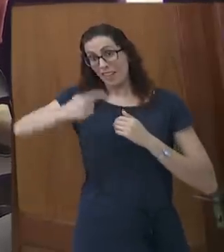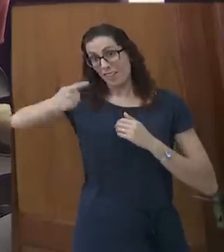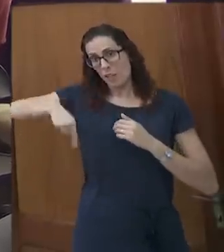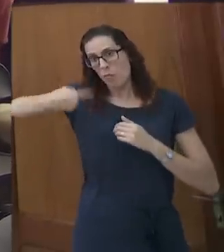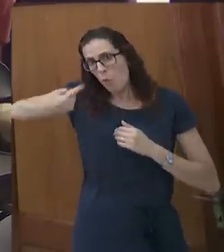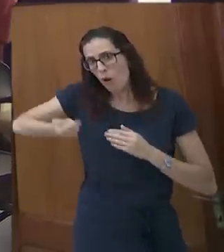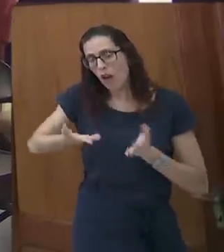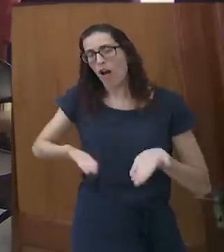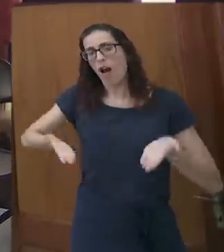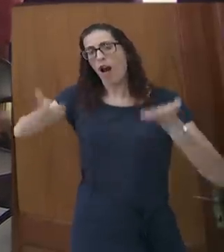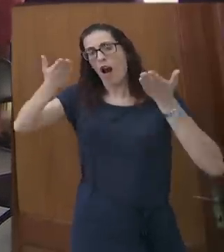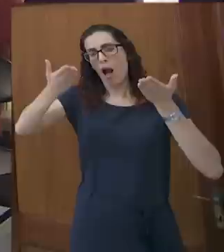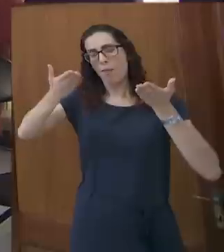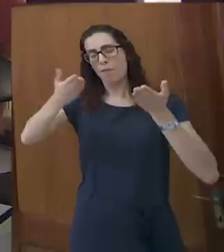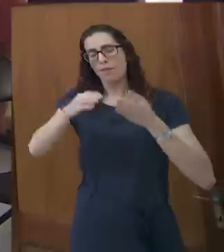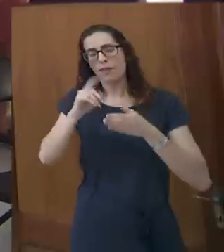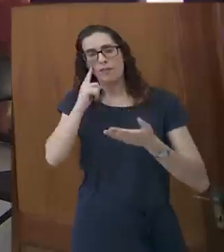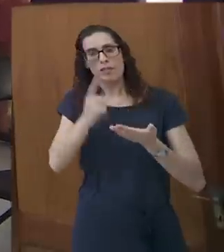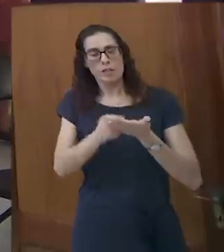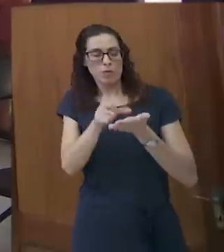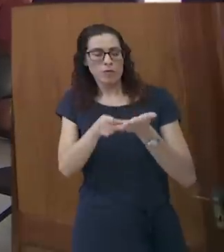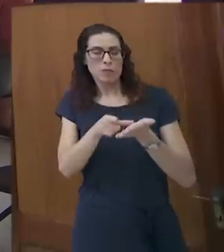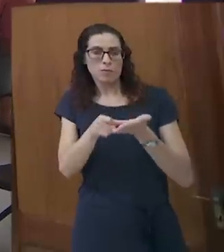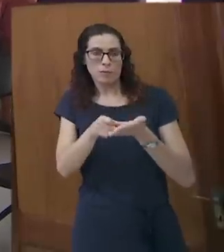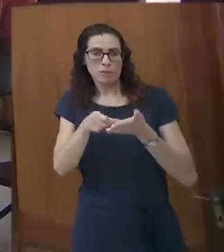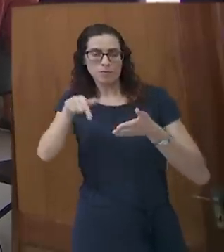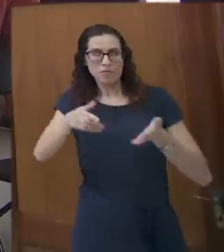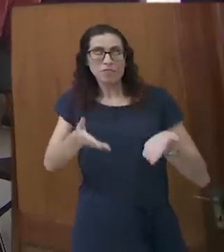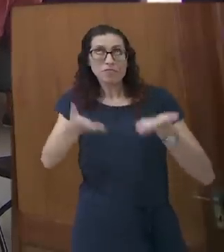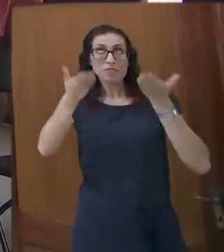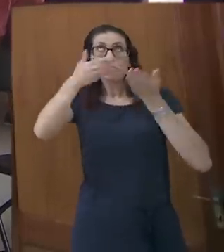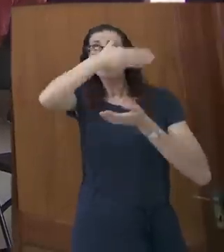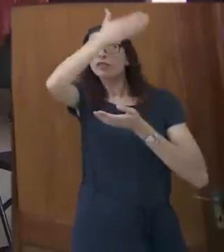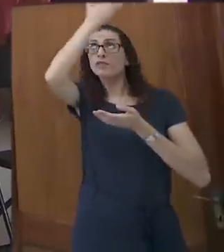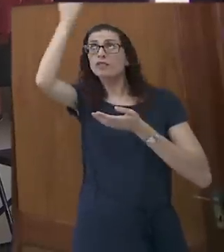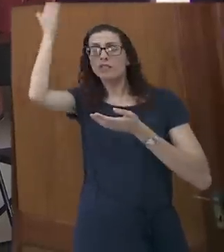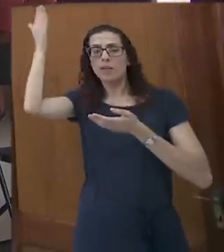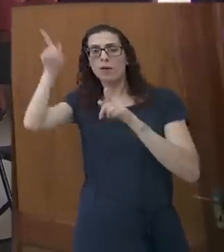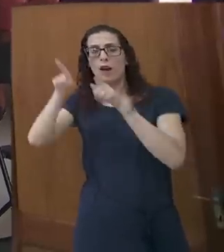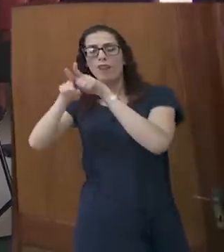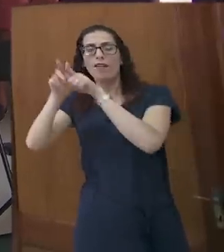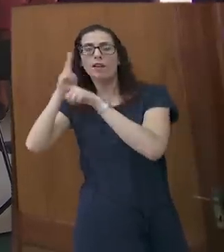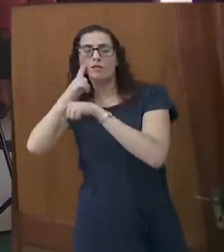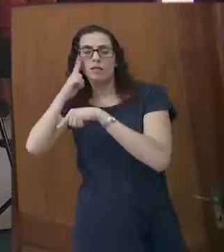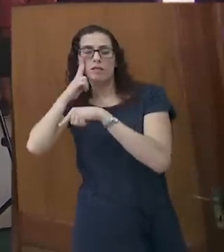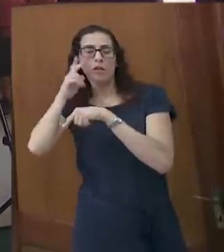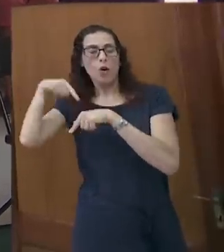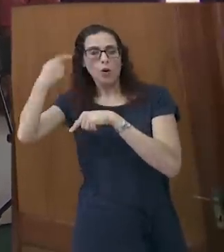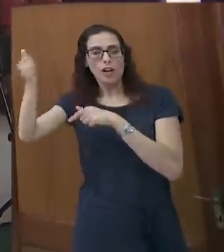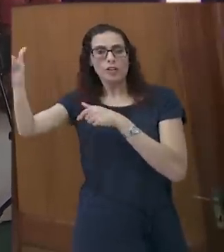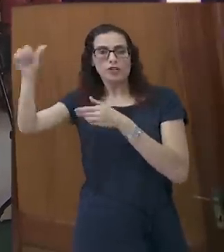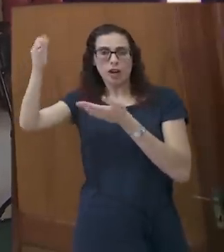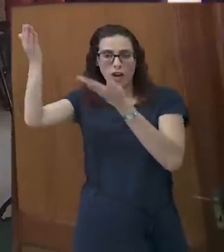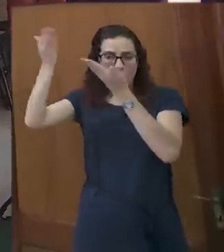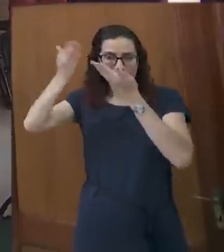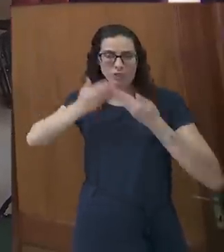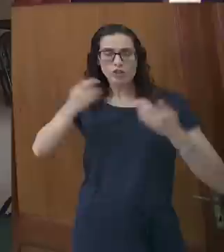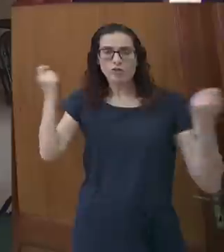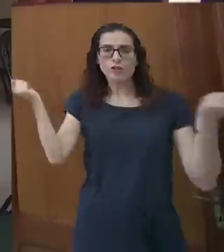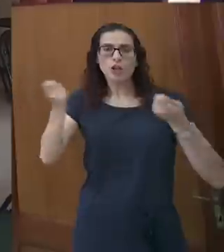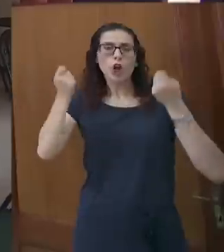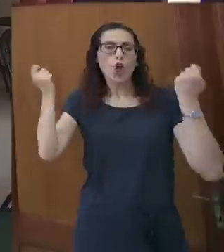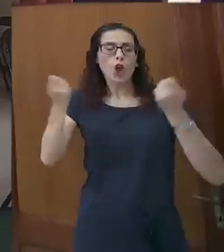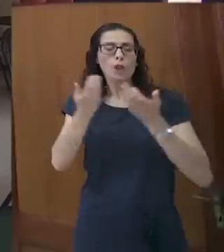skont il-kotba mqazza u tela s-sema wqiegħed fuq il-lemmin tal-Missier u għandu jerġa' jiġi bi-glorja biex jagħmel